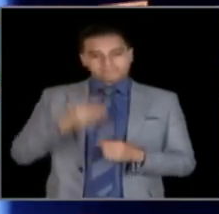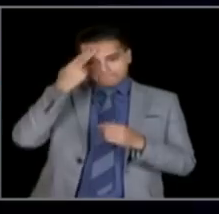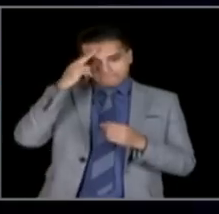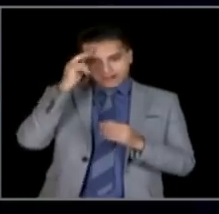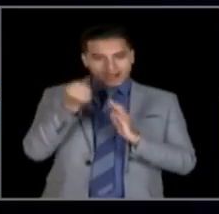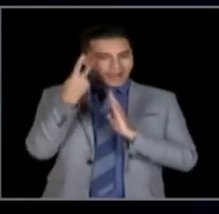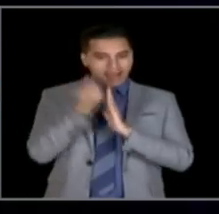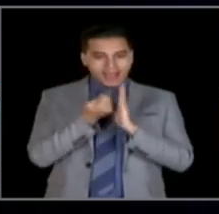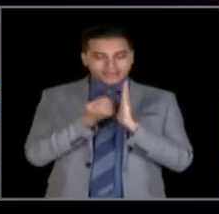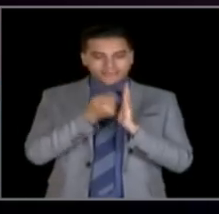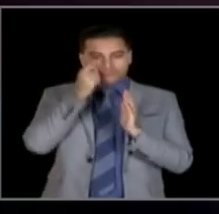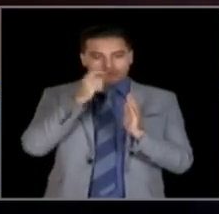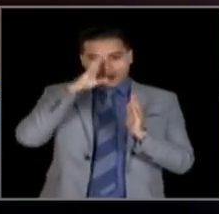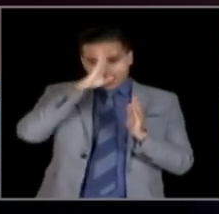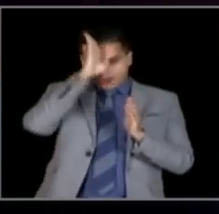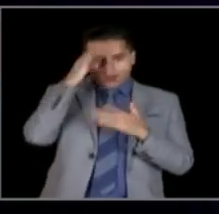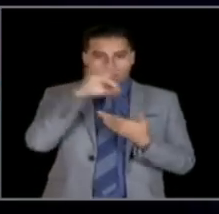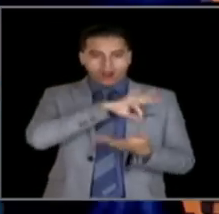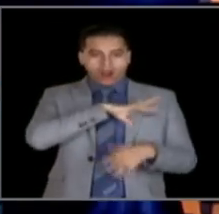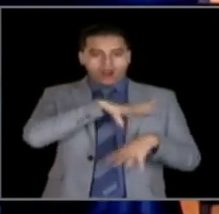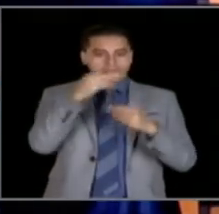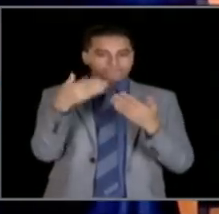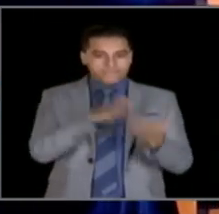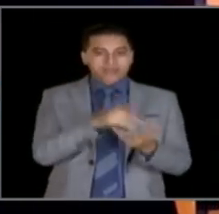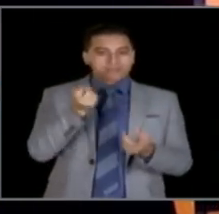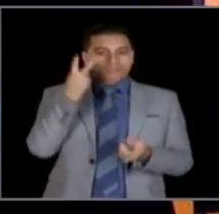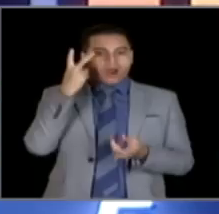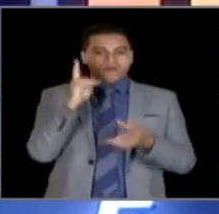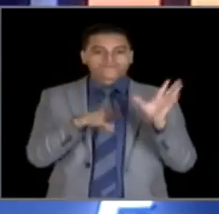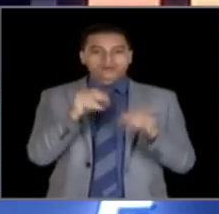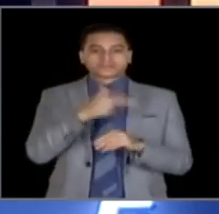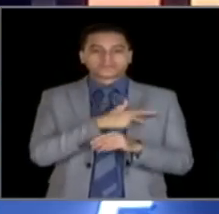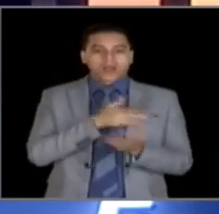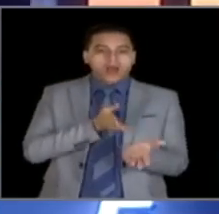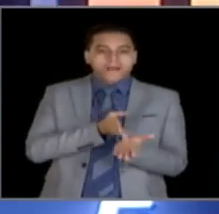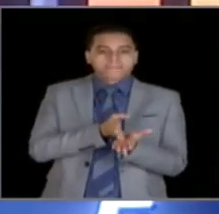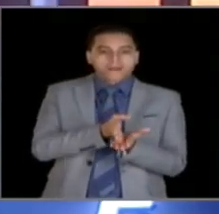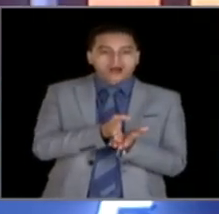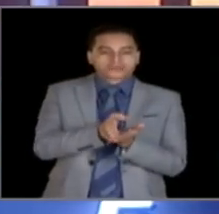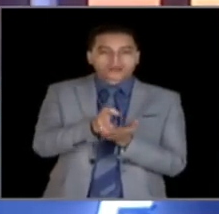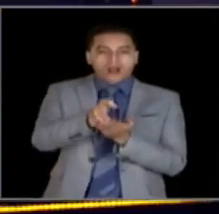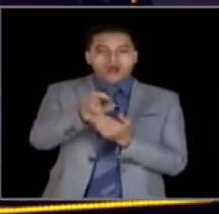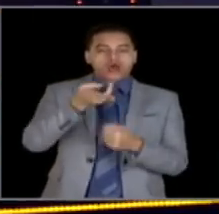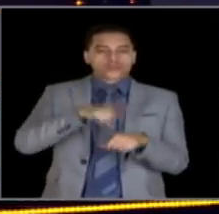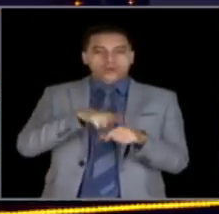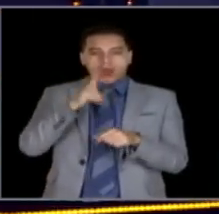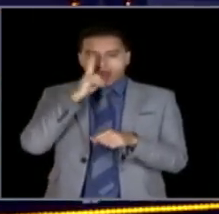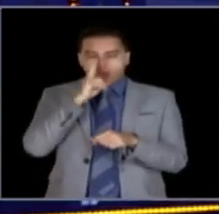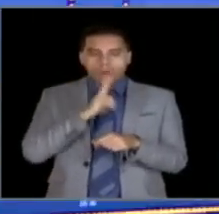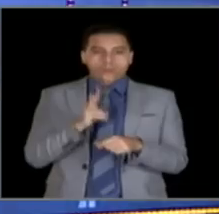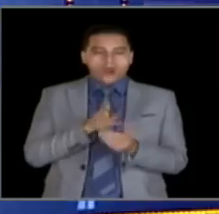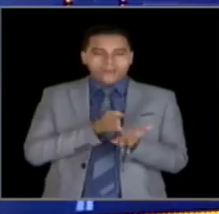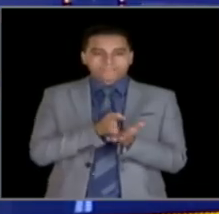من هو الأديب العراقي الراحل مؤلف رواية المسرات والأوجاع؟